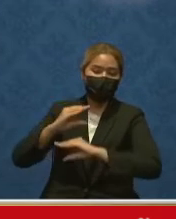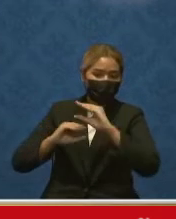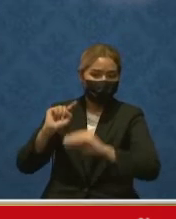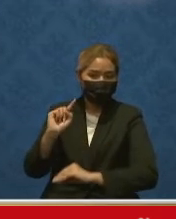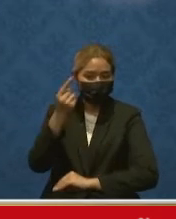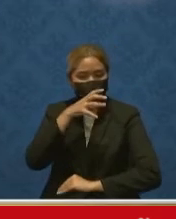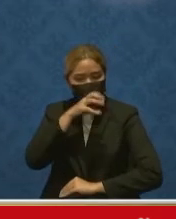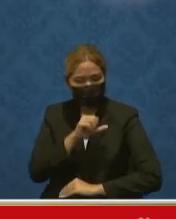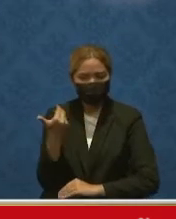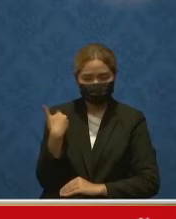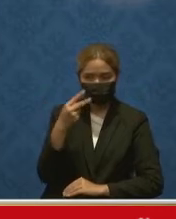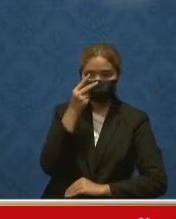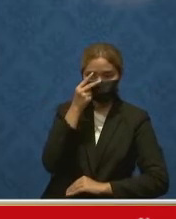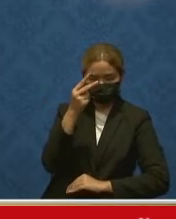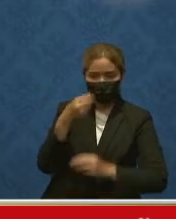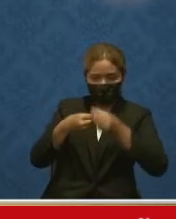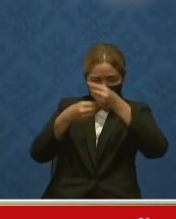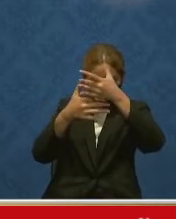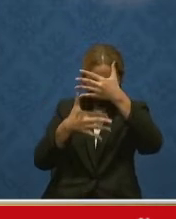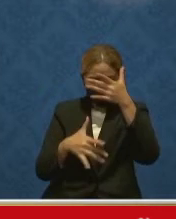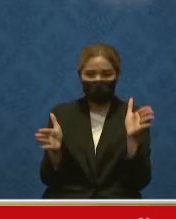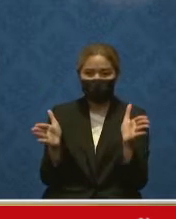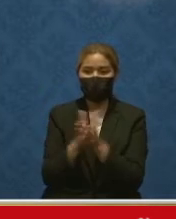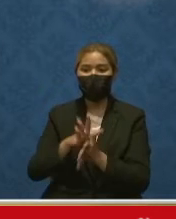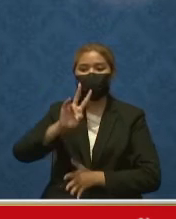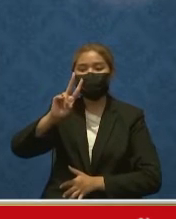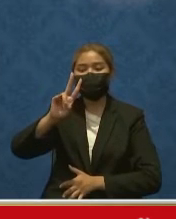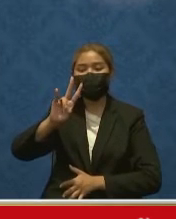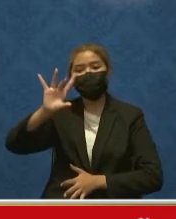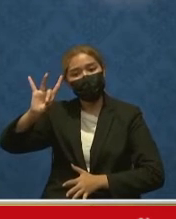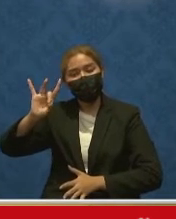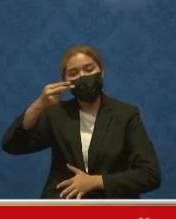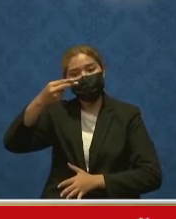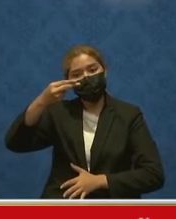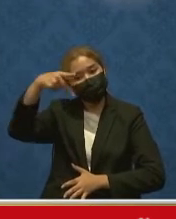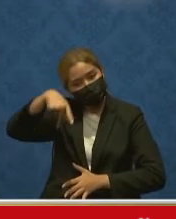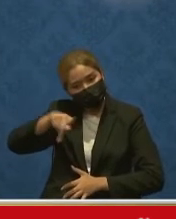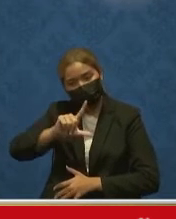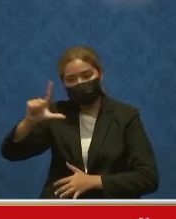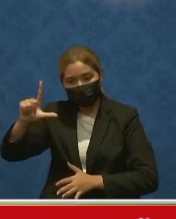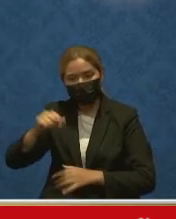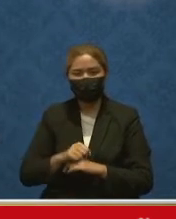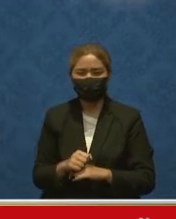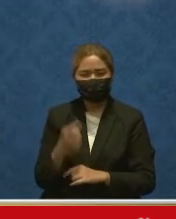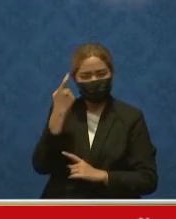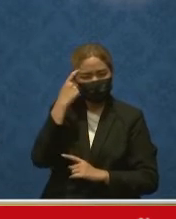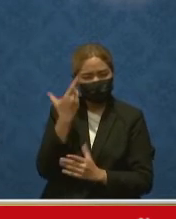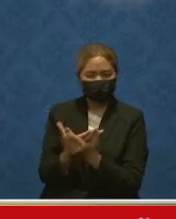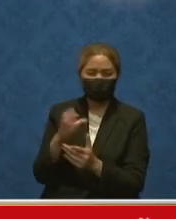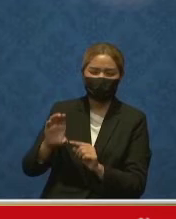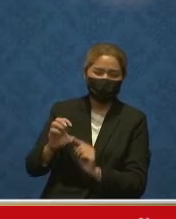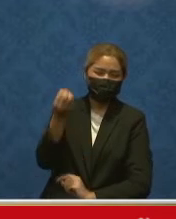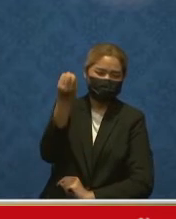รวม 2 3โครงการ 1 7 8พันล้านถ้ามันเกินไปหรือเปล่าเราหลงยุคหรือเปล่า